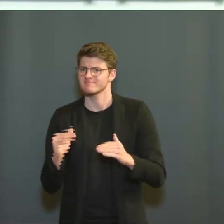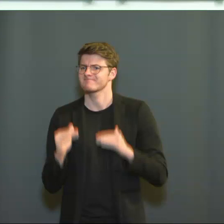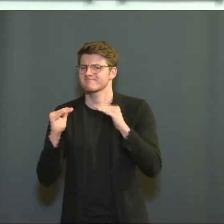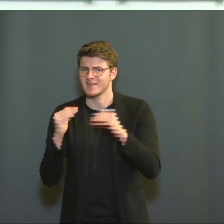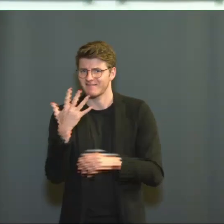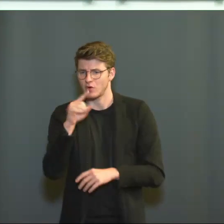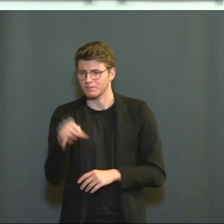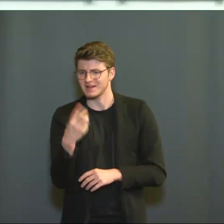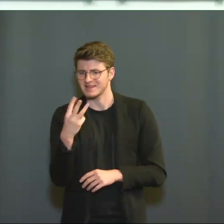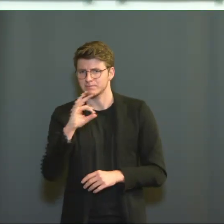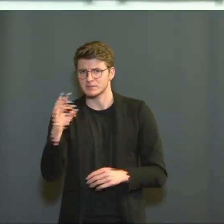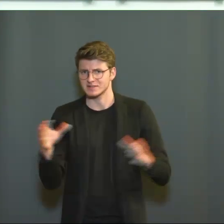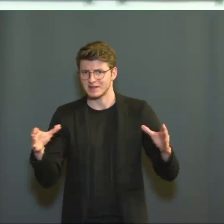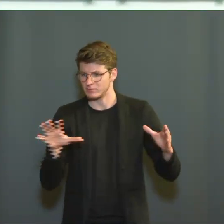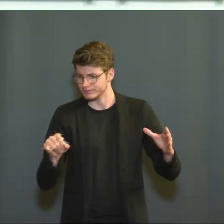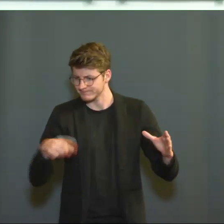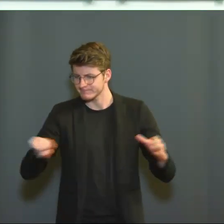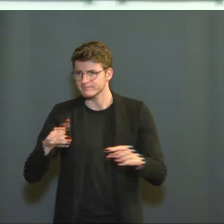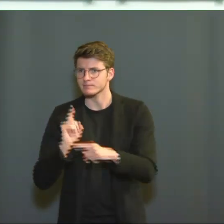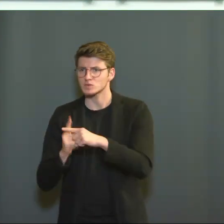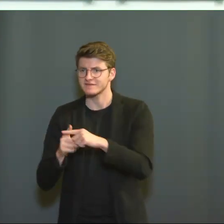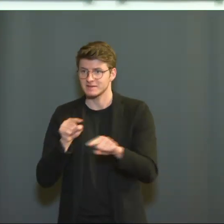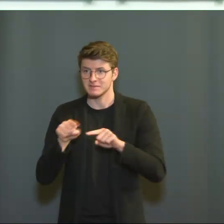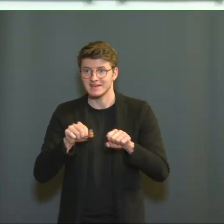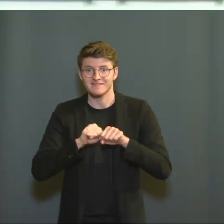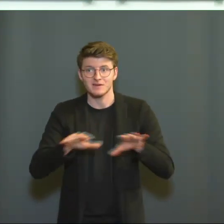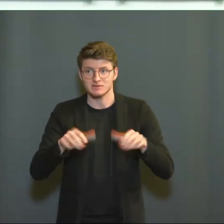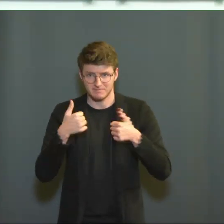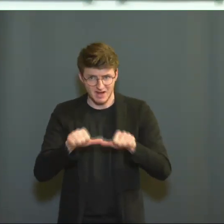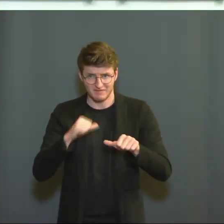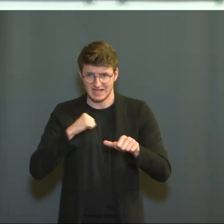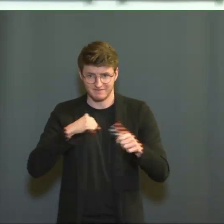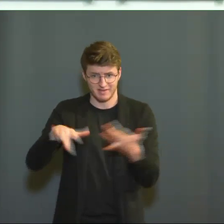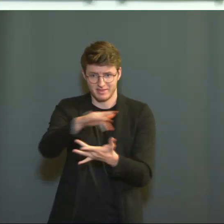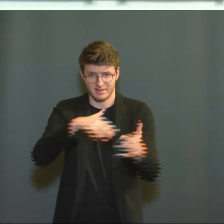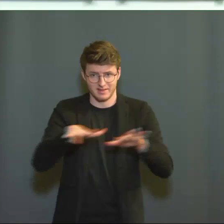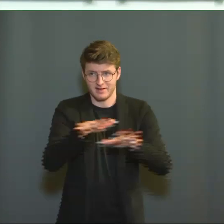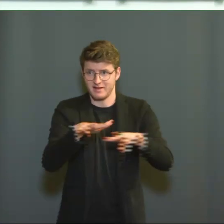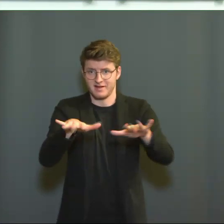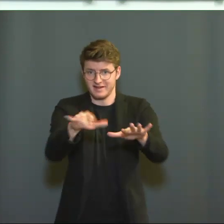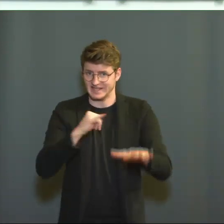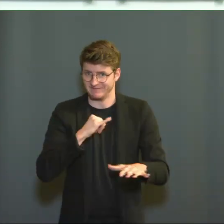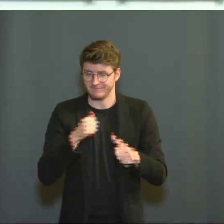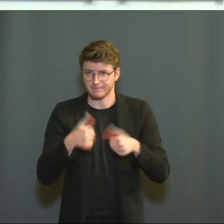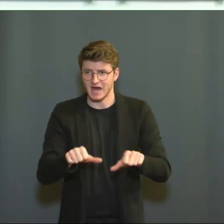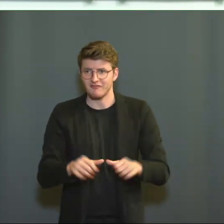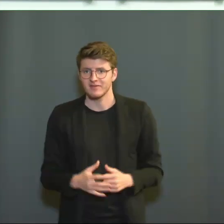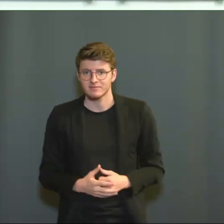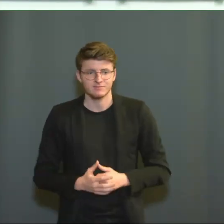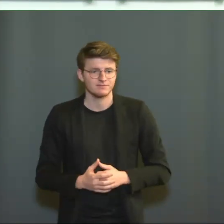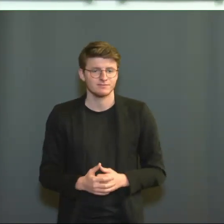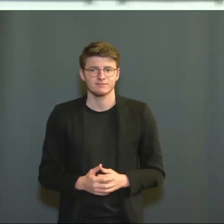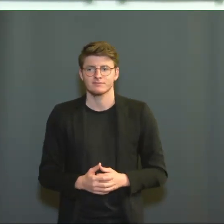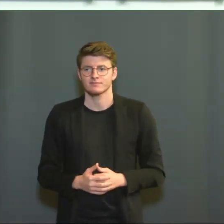altijd op dat er een intense circulatie van het virus is op ons grondgebied. In vele andere